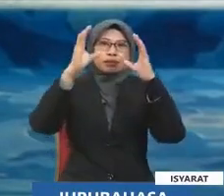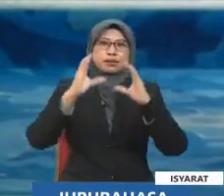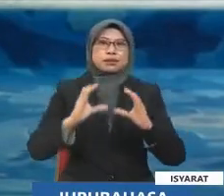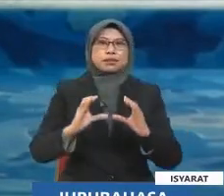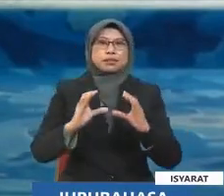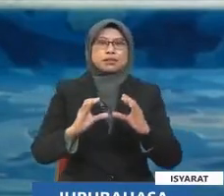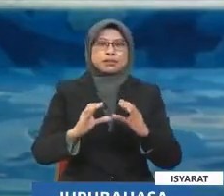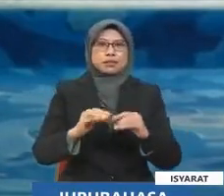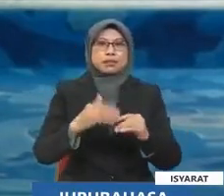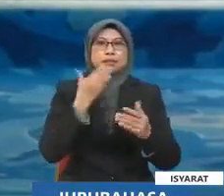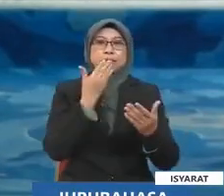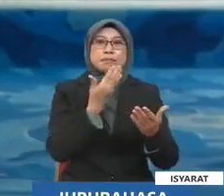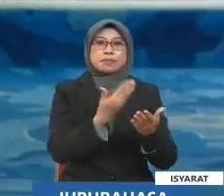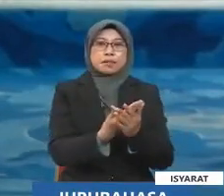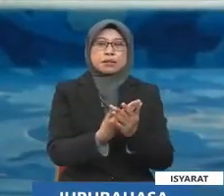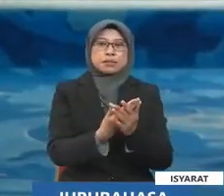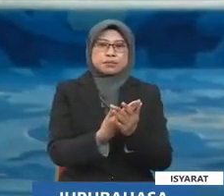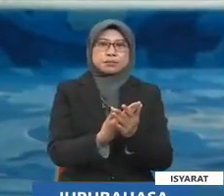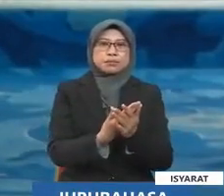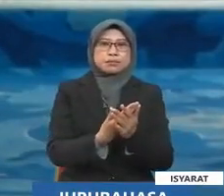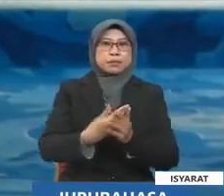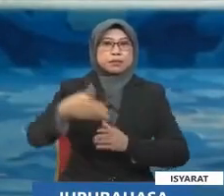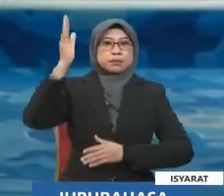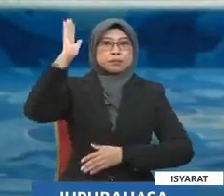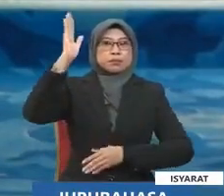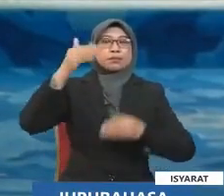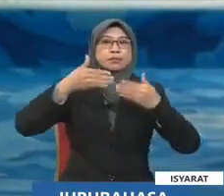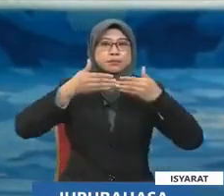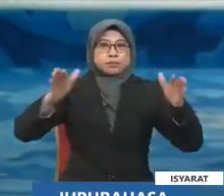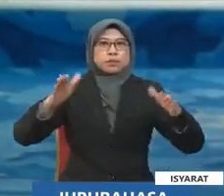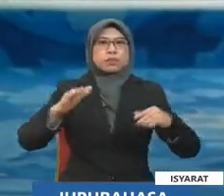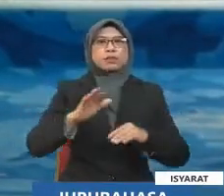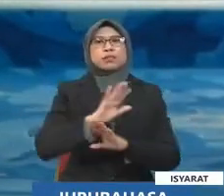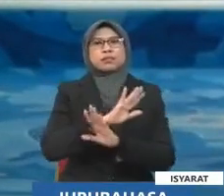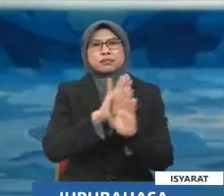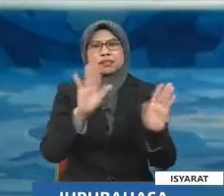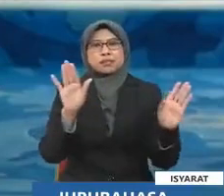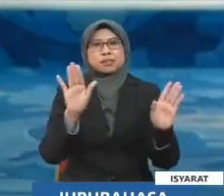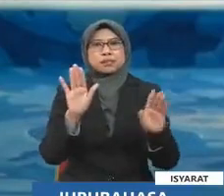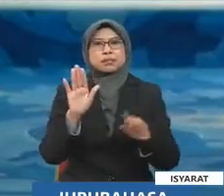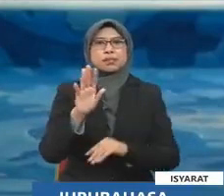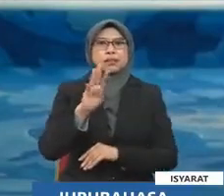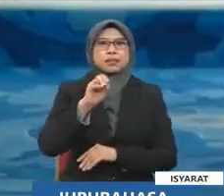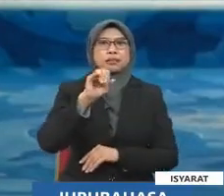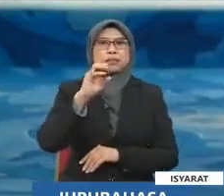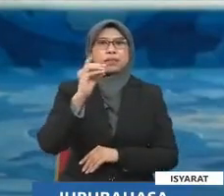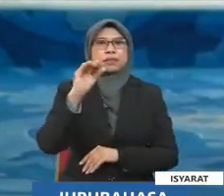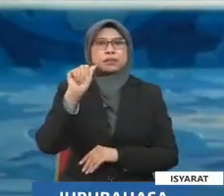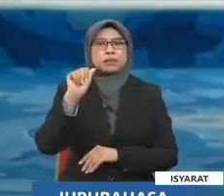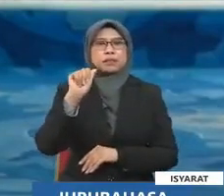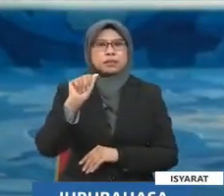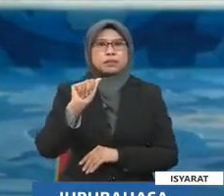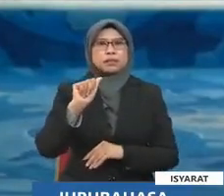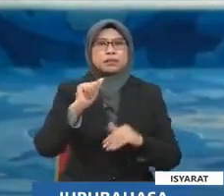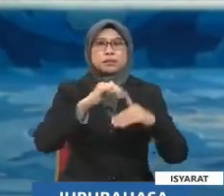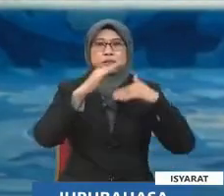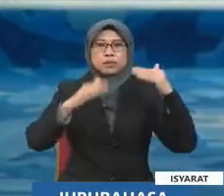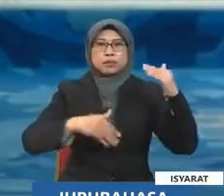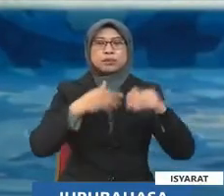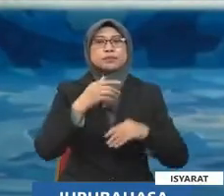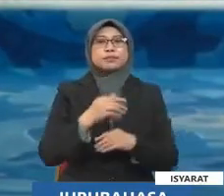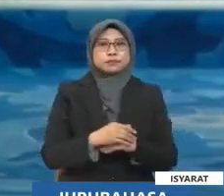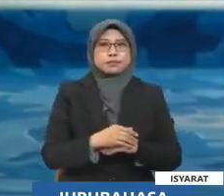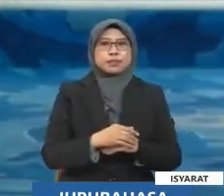lebih lunak supaya perbahasan lebih terbuka, dan jangan jadi media di bawah kementerian itu alat